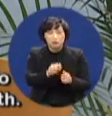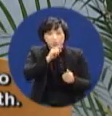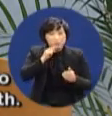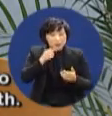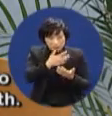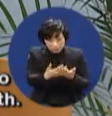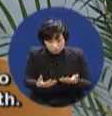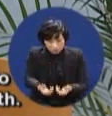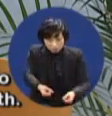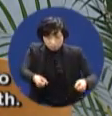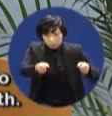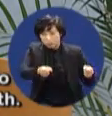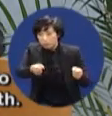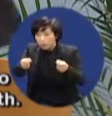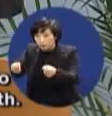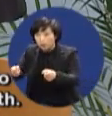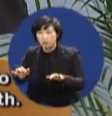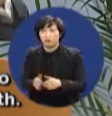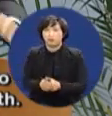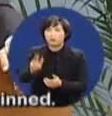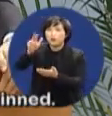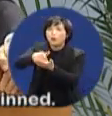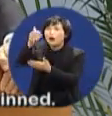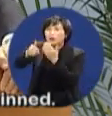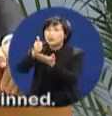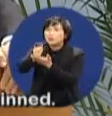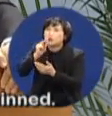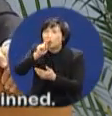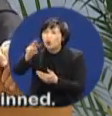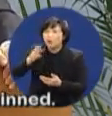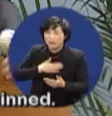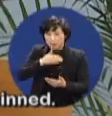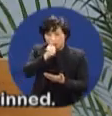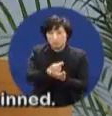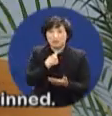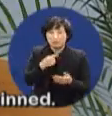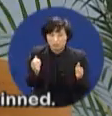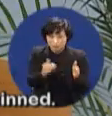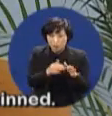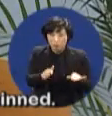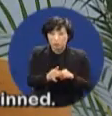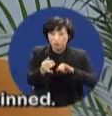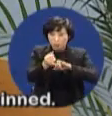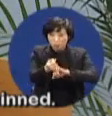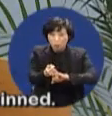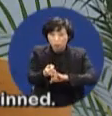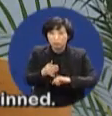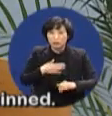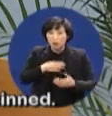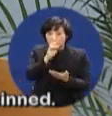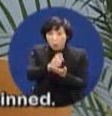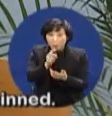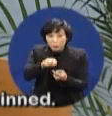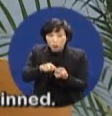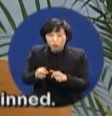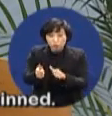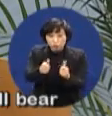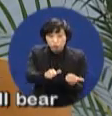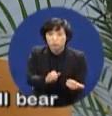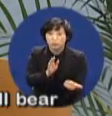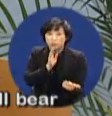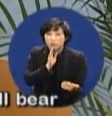피를 흘리면서 죽입니다. 여호와여 내가 죄를 지어서 꼭 법대로 죽어야